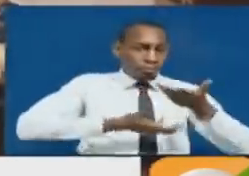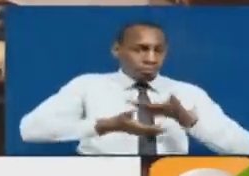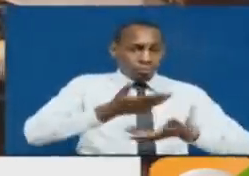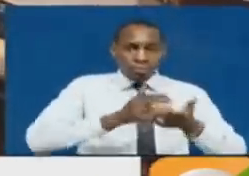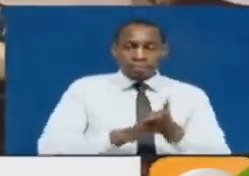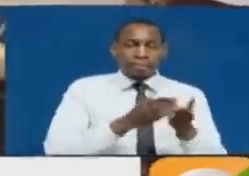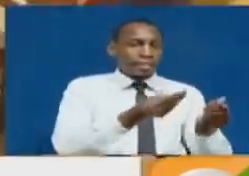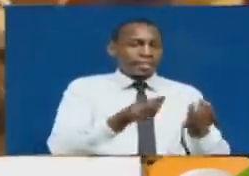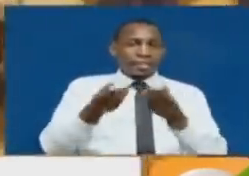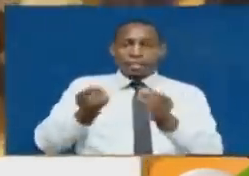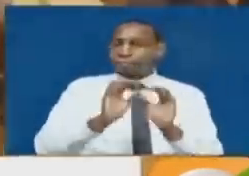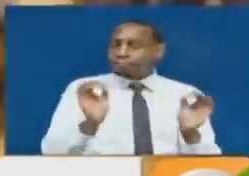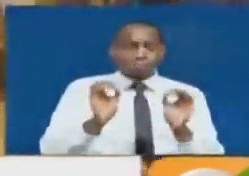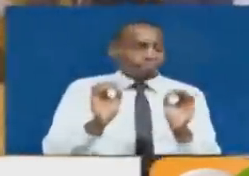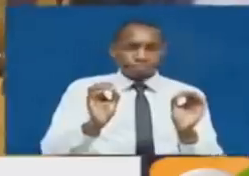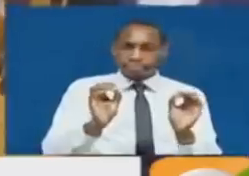hayo hayakuwa rahisi.